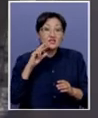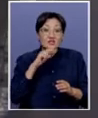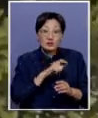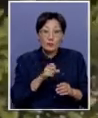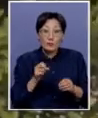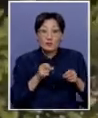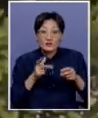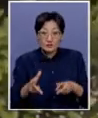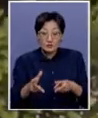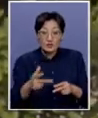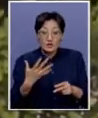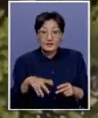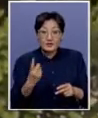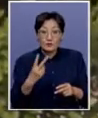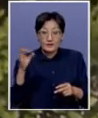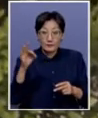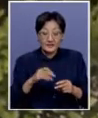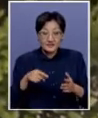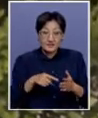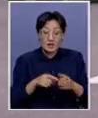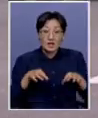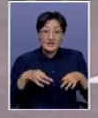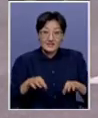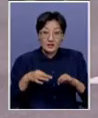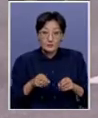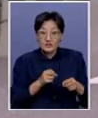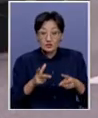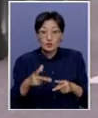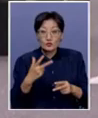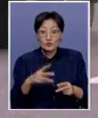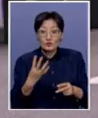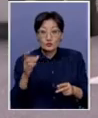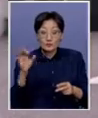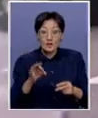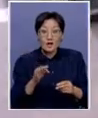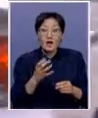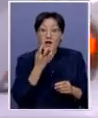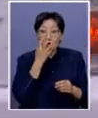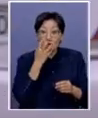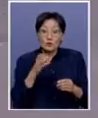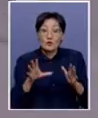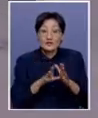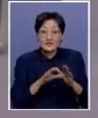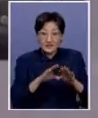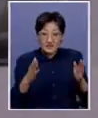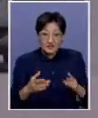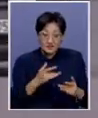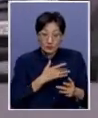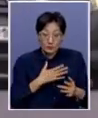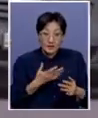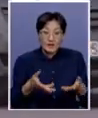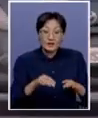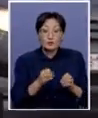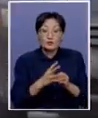Оның 52%-ын қаладағы транспорт құраса, 34%-ы жылу электростанциясына тиесілі. Ал қалған